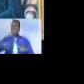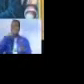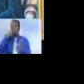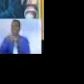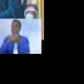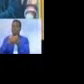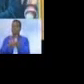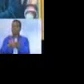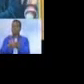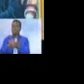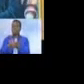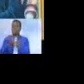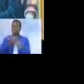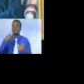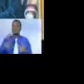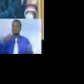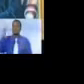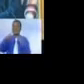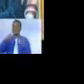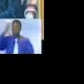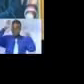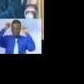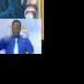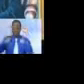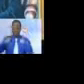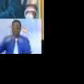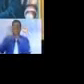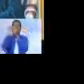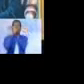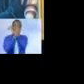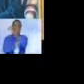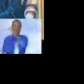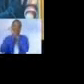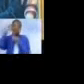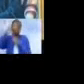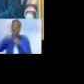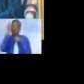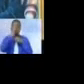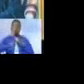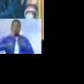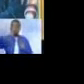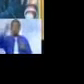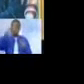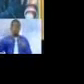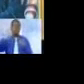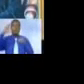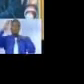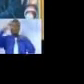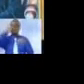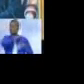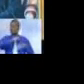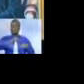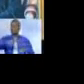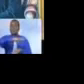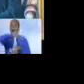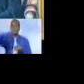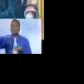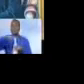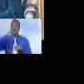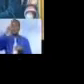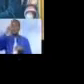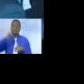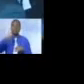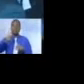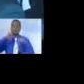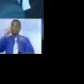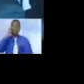saluer. Donc je me joins au président Macky Sall pour rendre hommage à Sa Majesté et aux entreprises